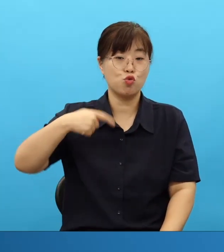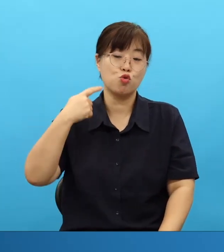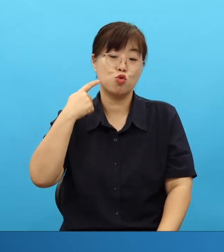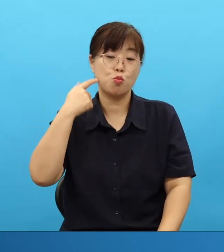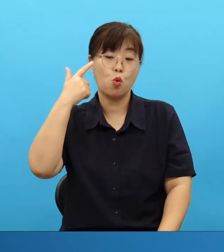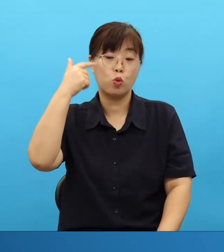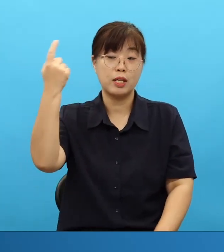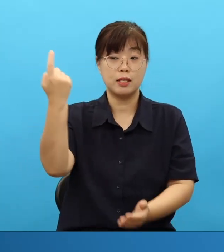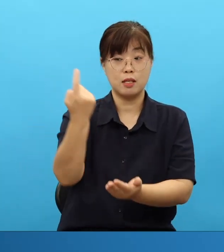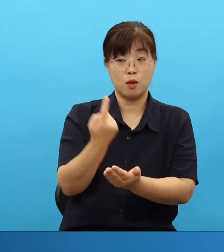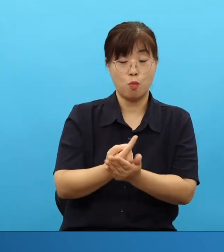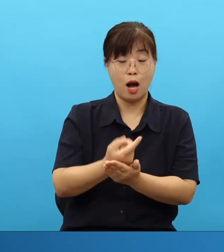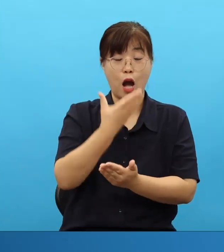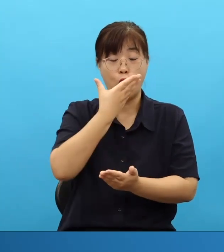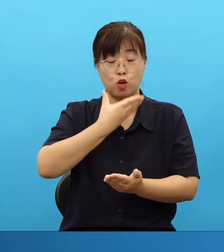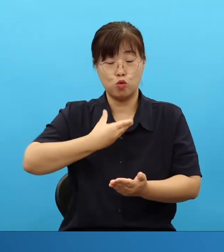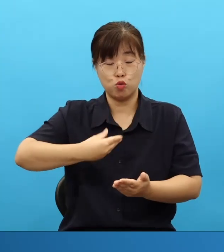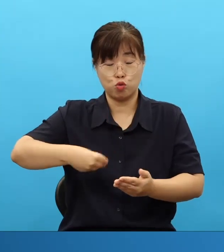예배를